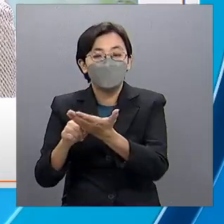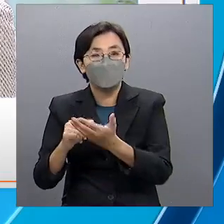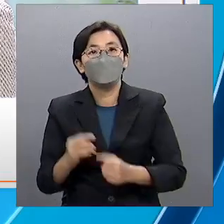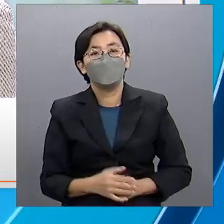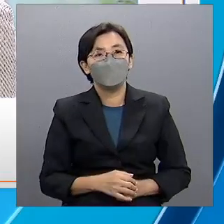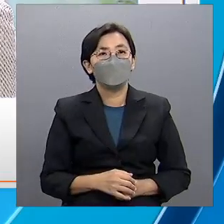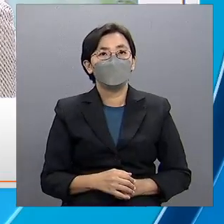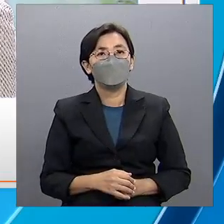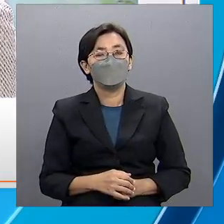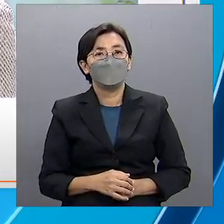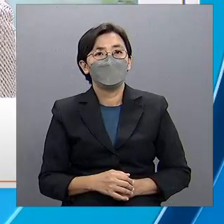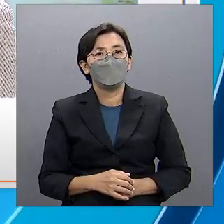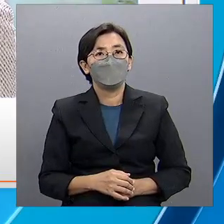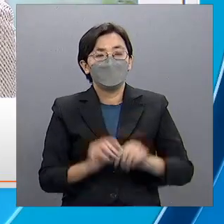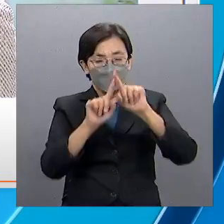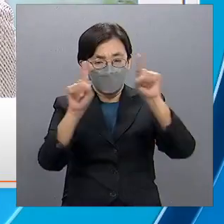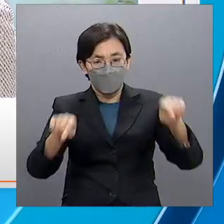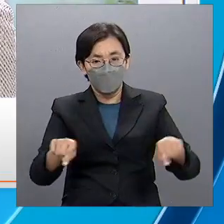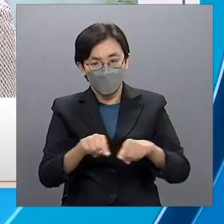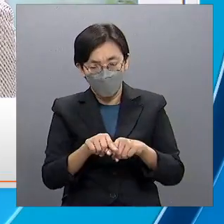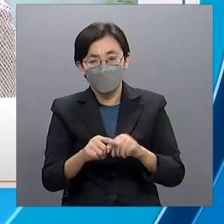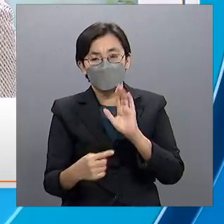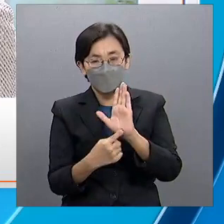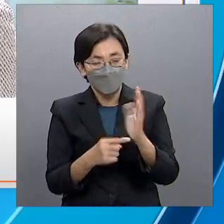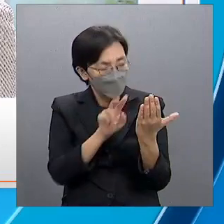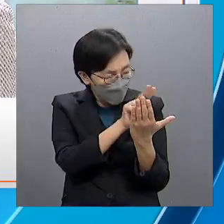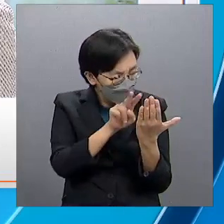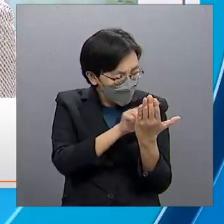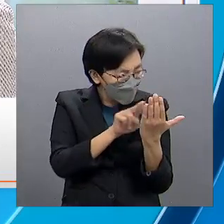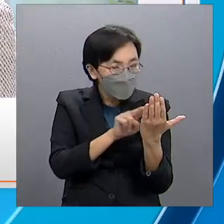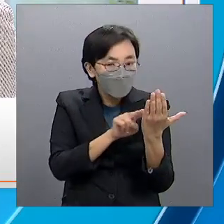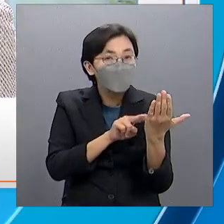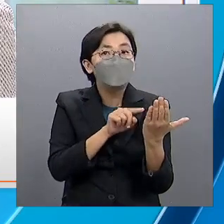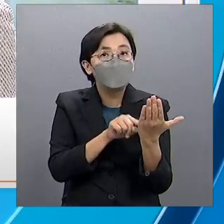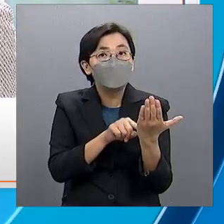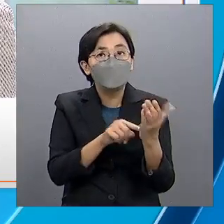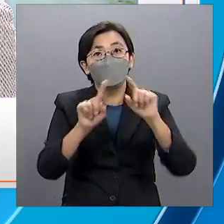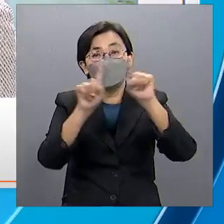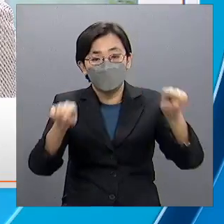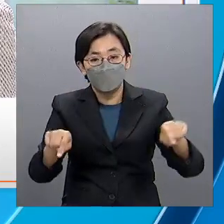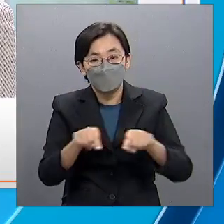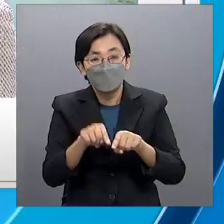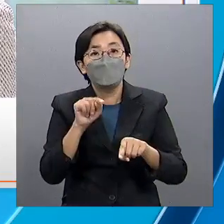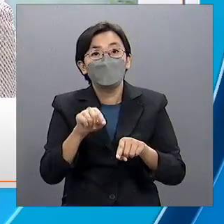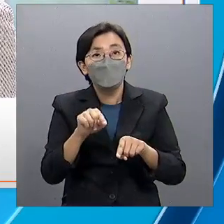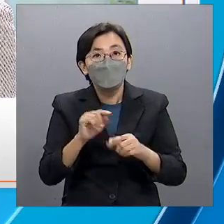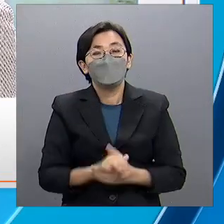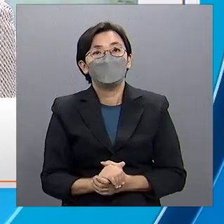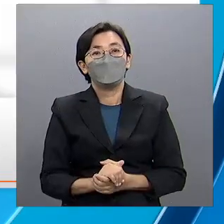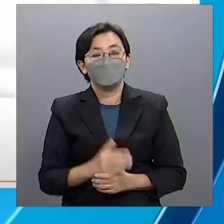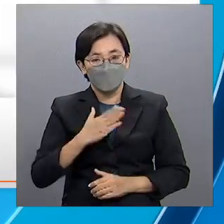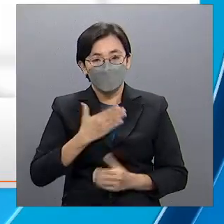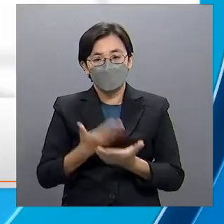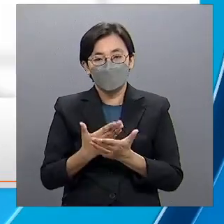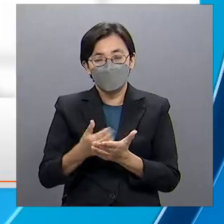วใบที่มิจฉาชีพส่งมาเนี่ยผมดูรายละเอียดคือส่วนใหญ่เขาจะบอกว่ามันจะเป็นลักษณะของการให้เราไปชำระภาษีเกี่ยว